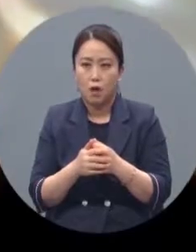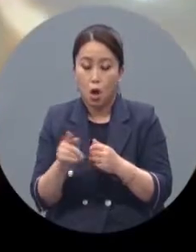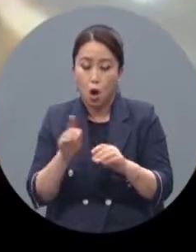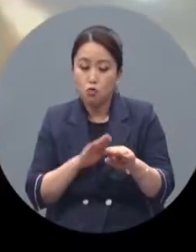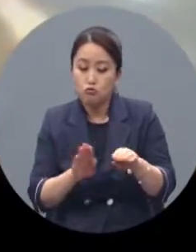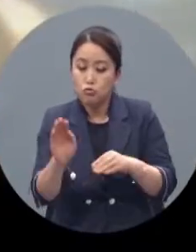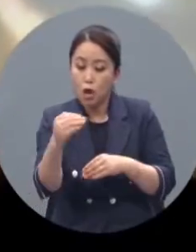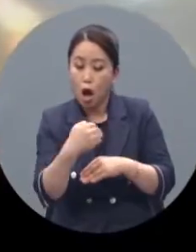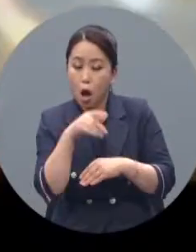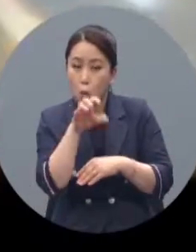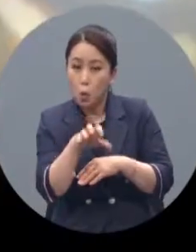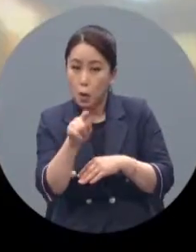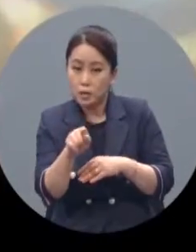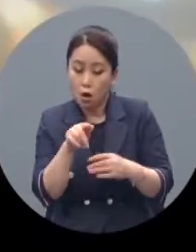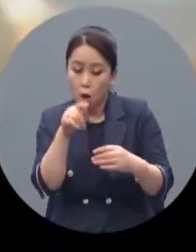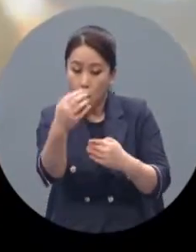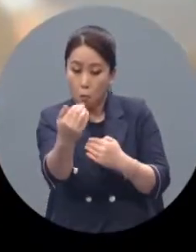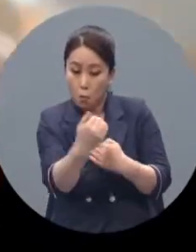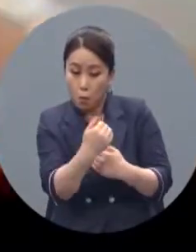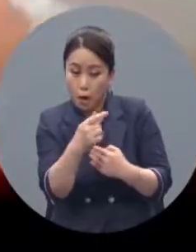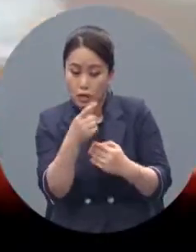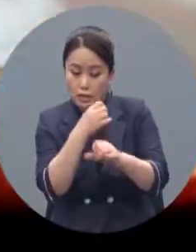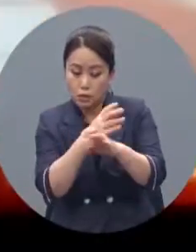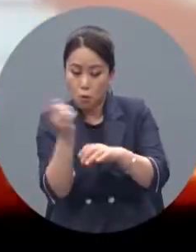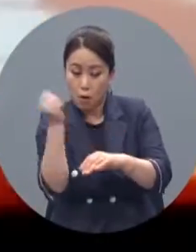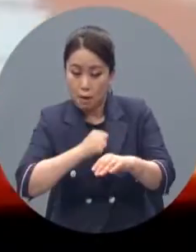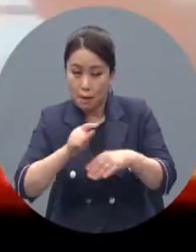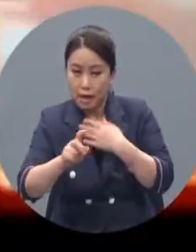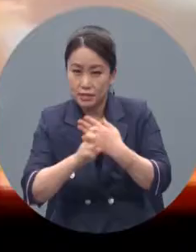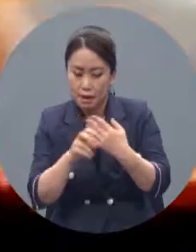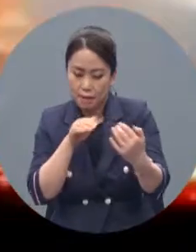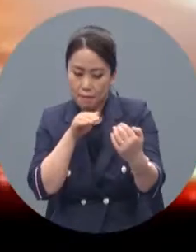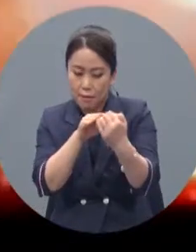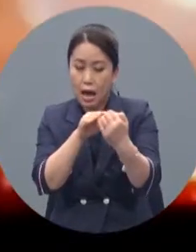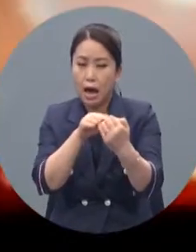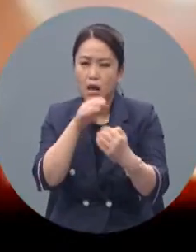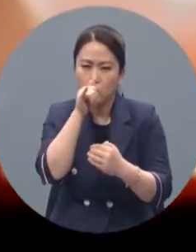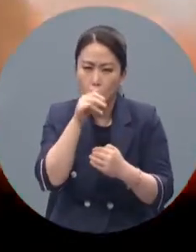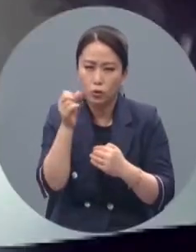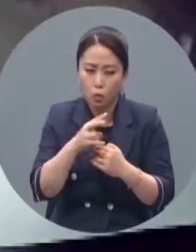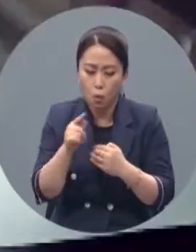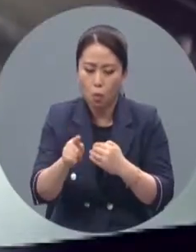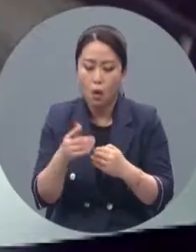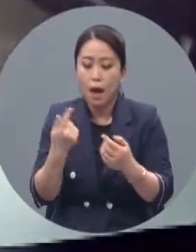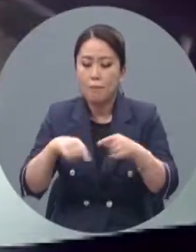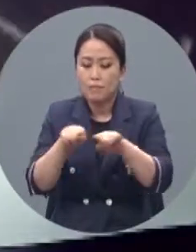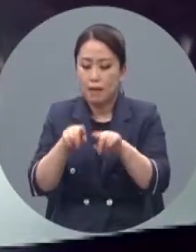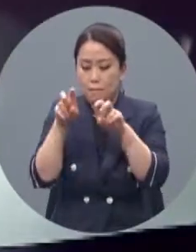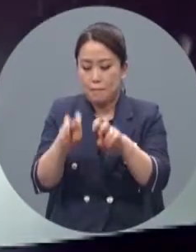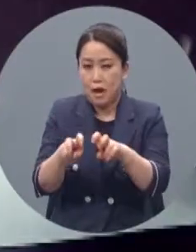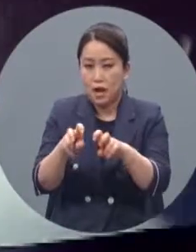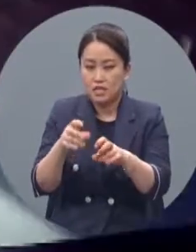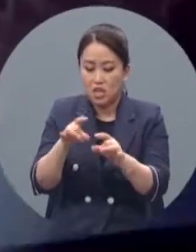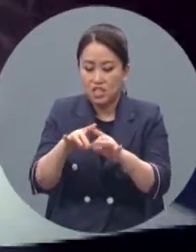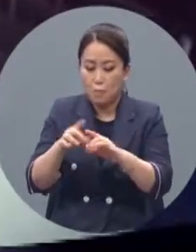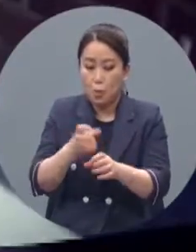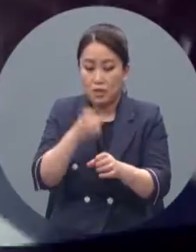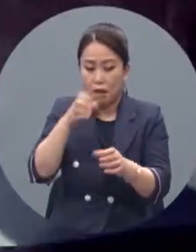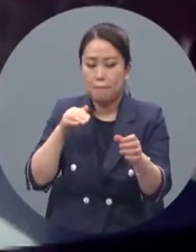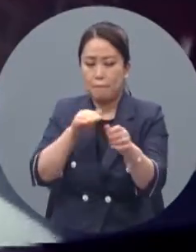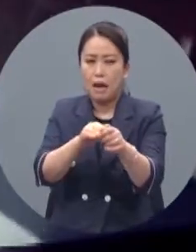유턴 구역에서도 맞은편에서 오는 신호위반 차량을 노려 들이받는가 하면 동승자를 태우고 전봇대를 들이받기도